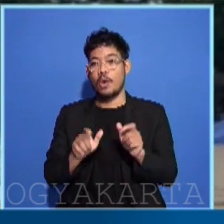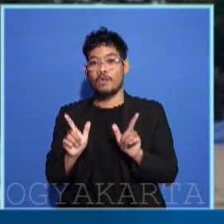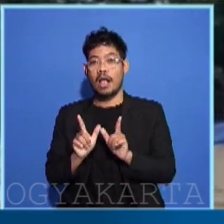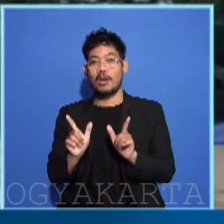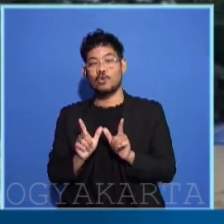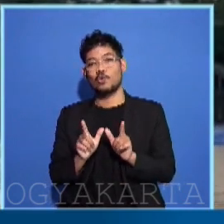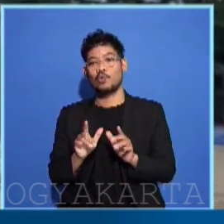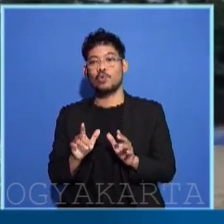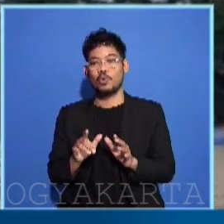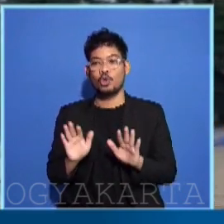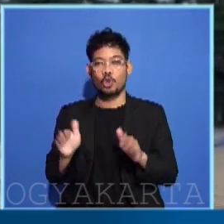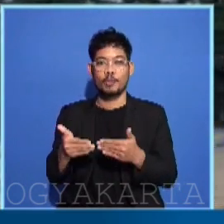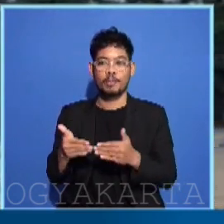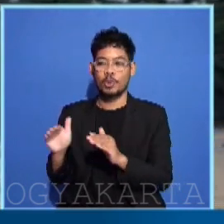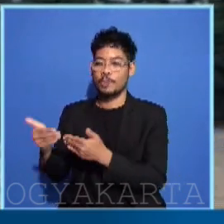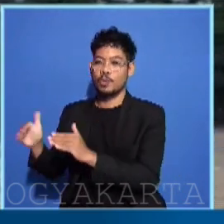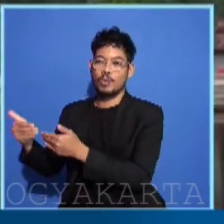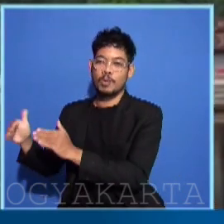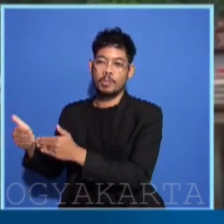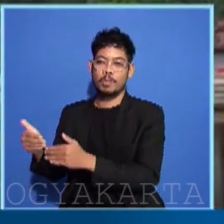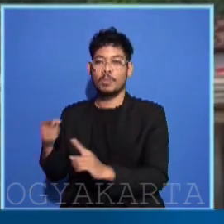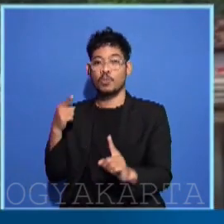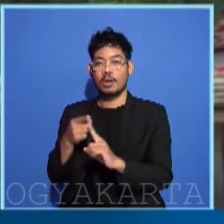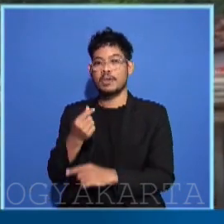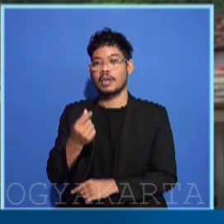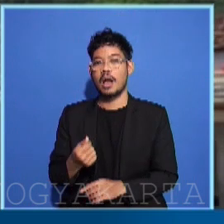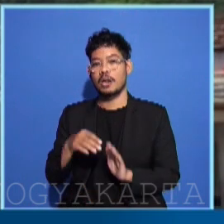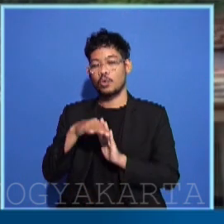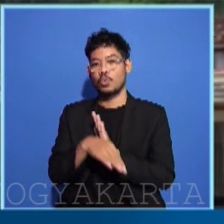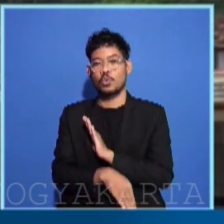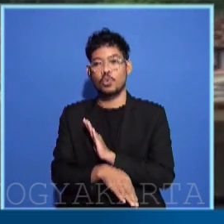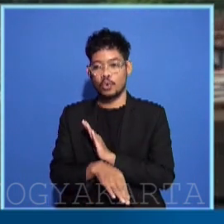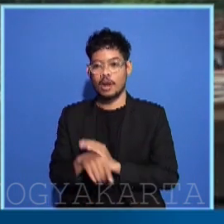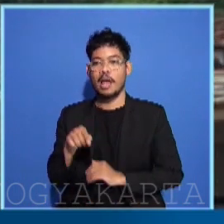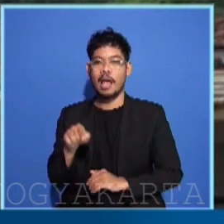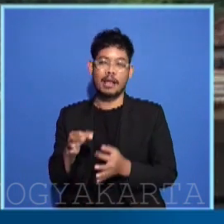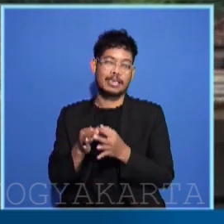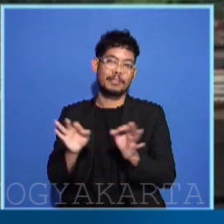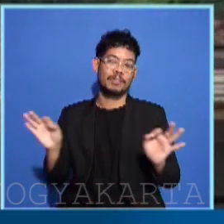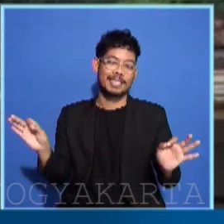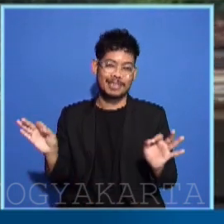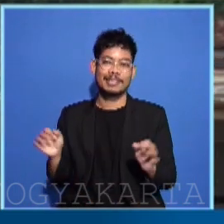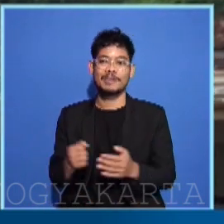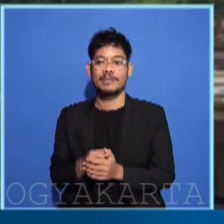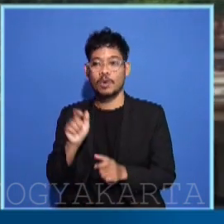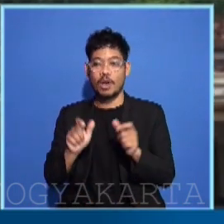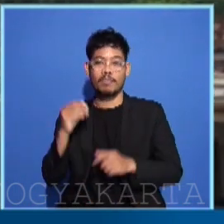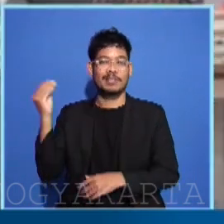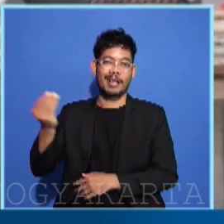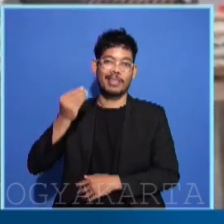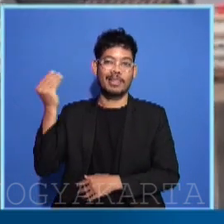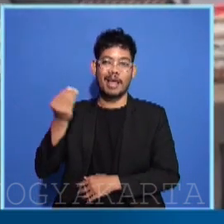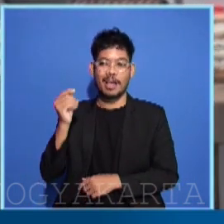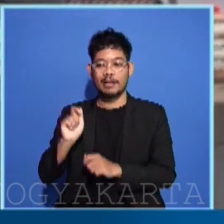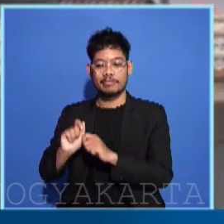juga memilih menutup warung untuk menekan biaya operasional. Sepinya pengunjung ini dimanfaatkan beberapa pelaku wisata untuk